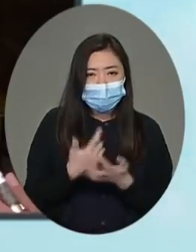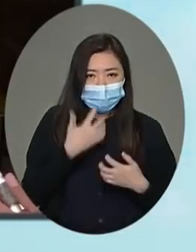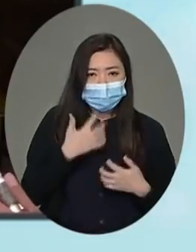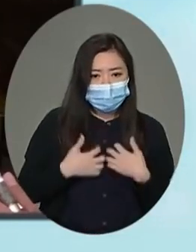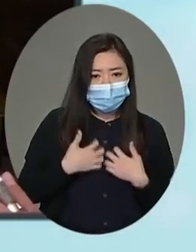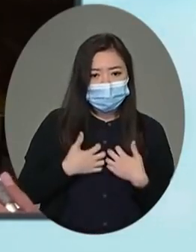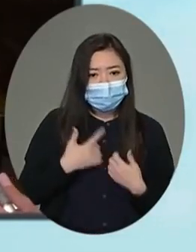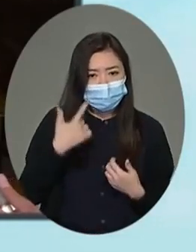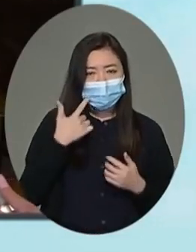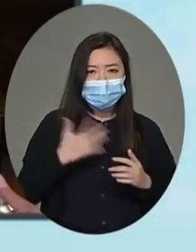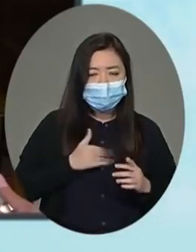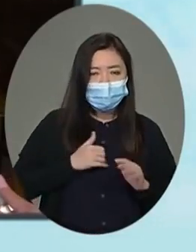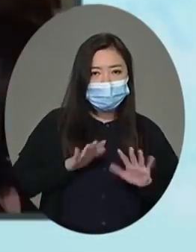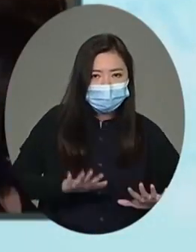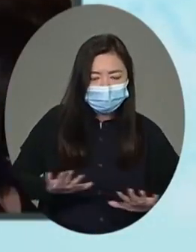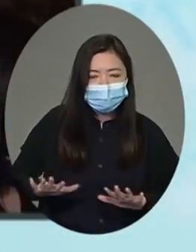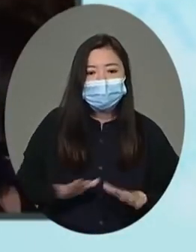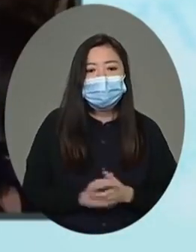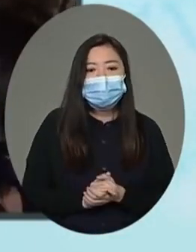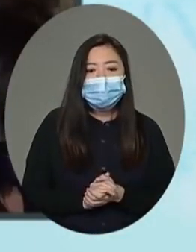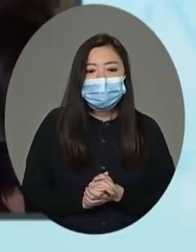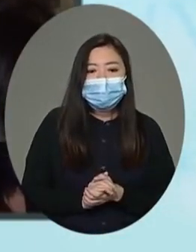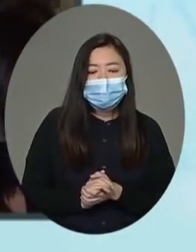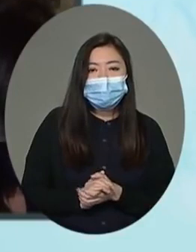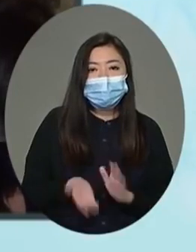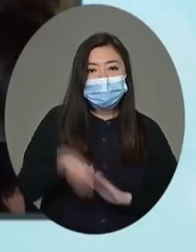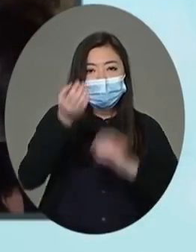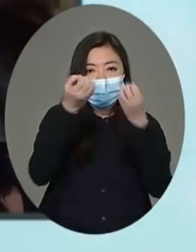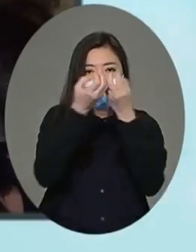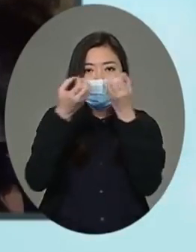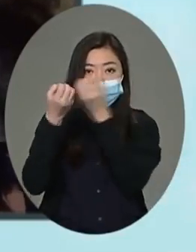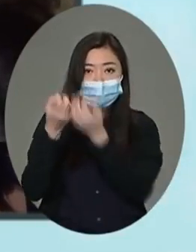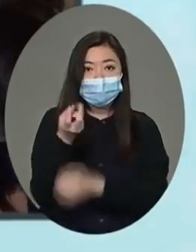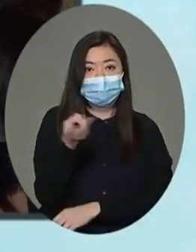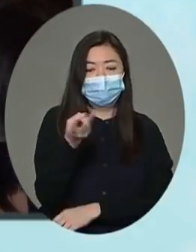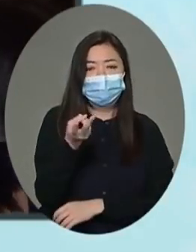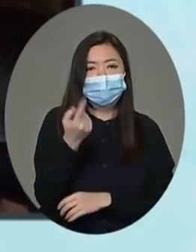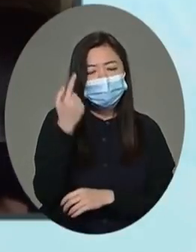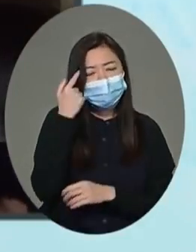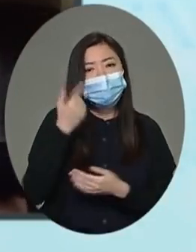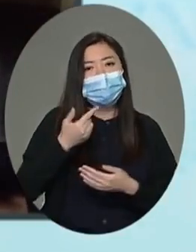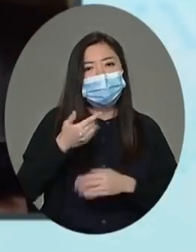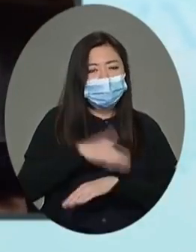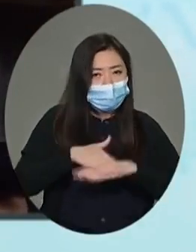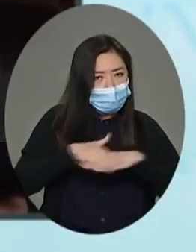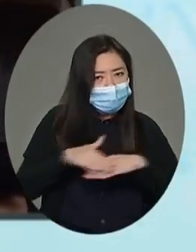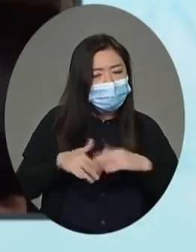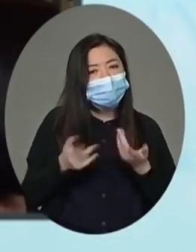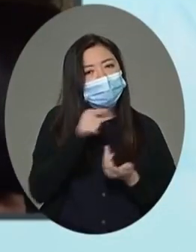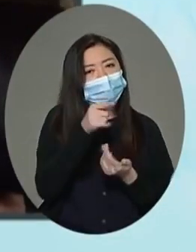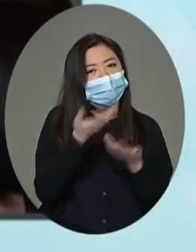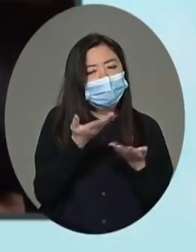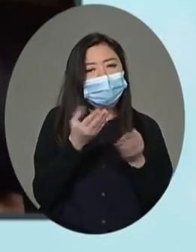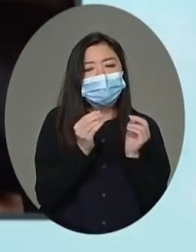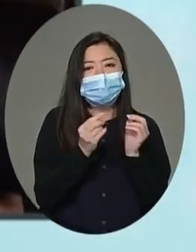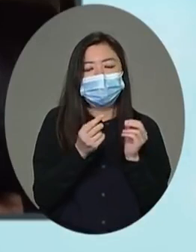張，亦都要嚴陣以待去處理。 正如之前嗰兩個個案咁樣啦，咁我哋都將即係為咗穩陣起見咧，因為可能咧嗰個患者佢喺